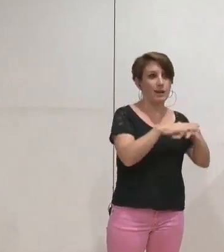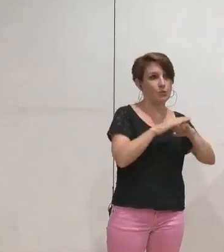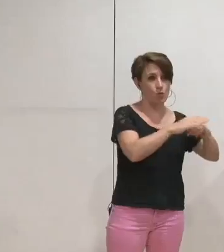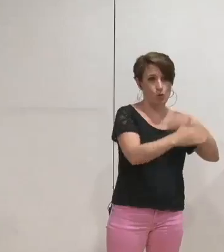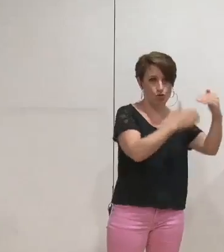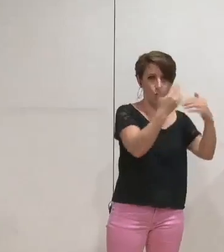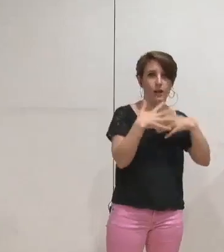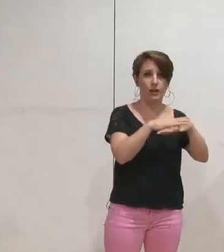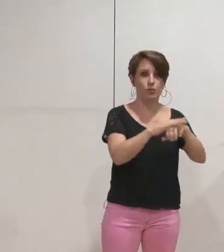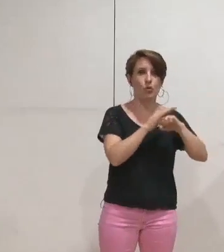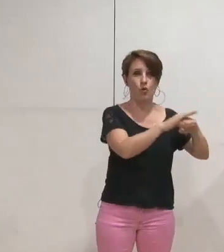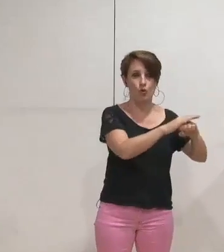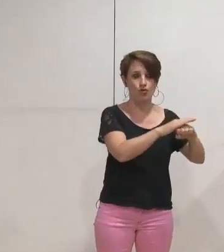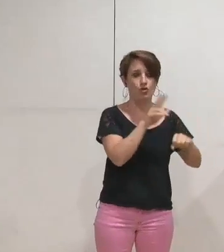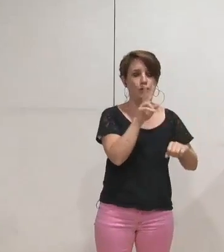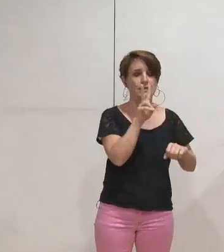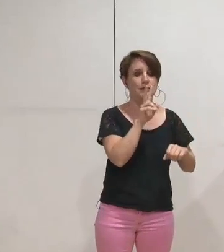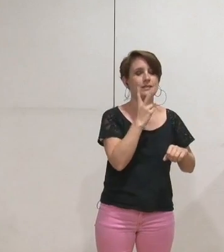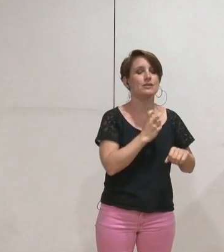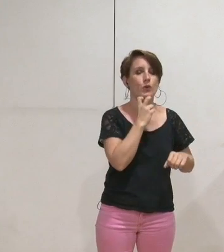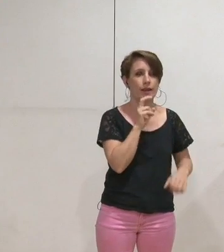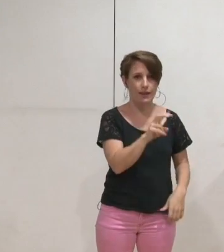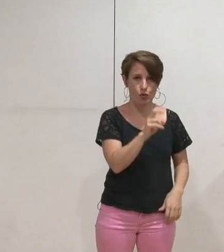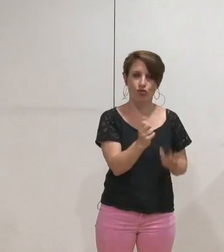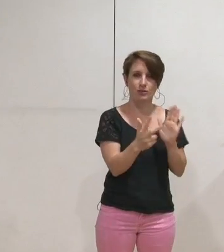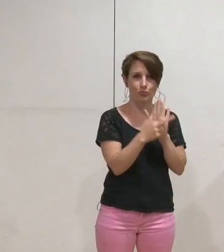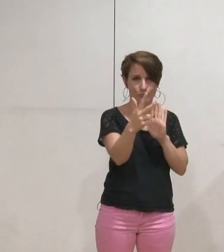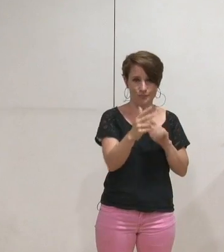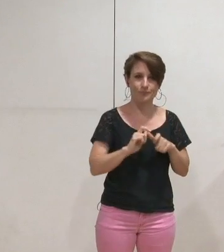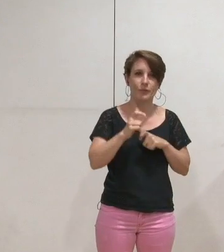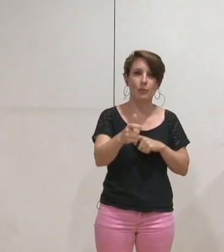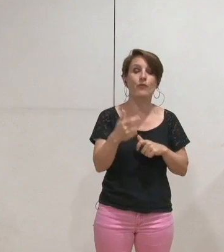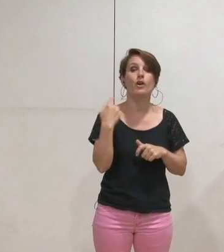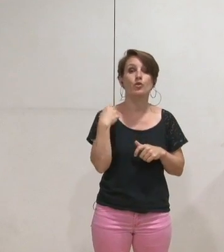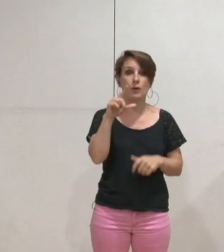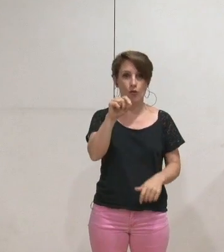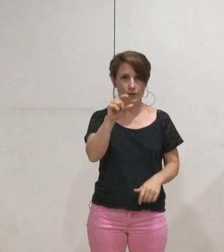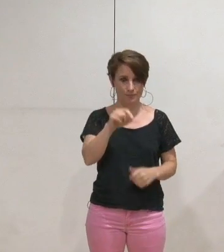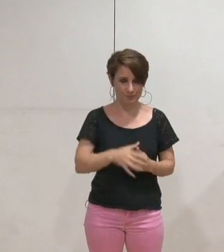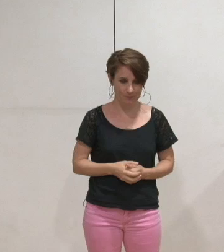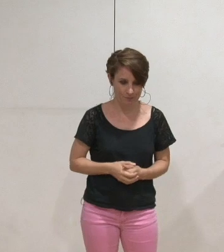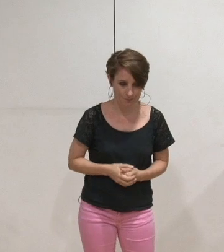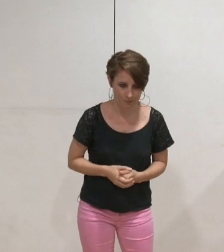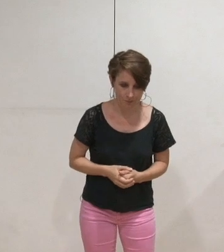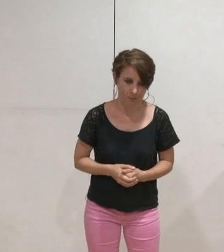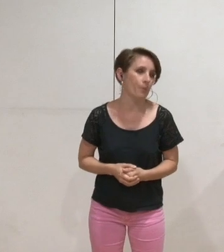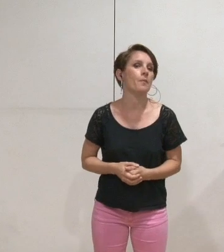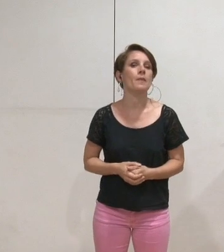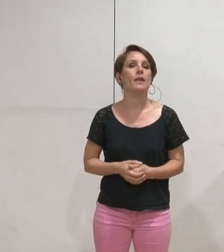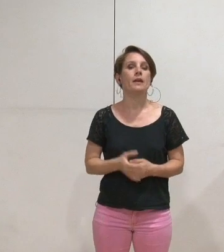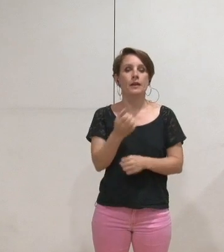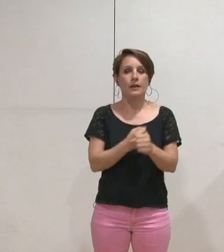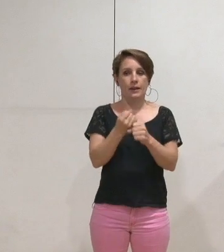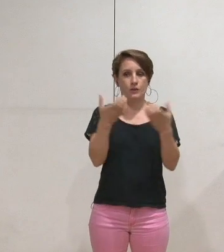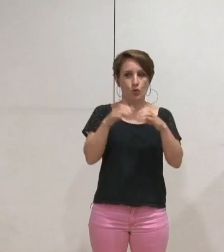progrès rassemblement citoyen de la gauche et écologistes délibération 19 adopté délibération 20 création de la Commission de contrôle des